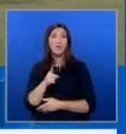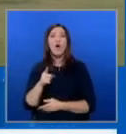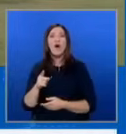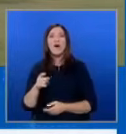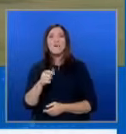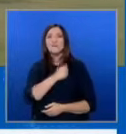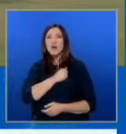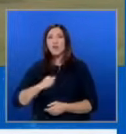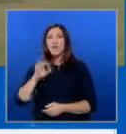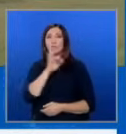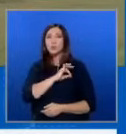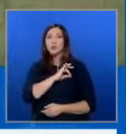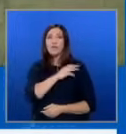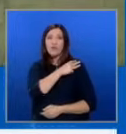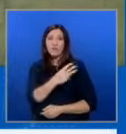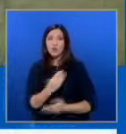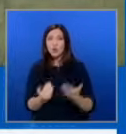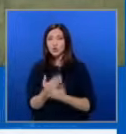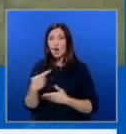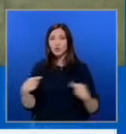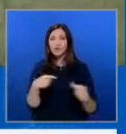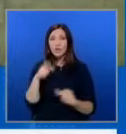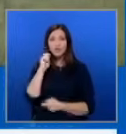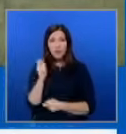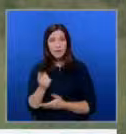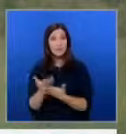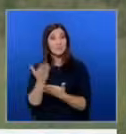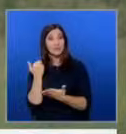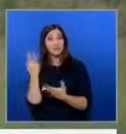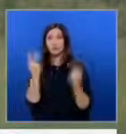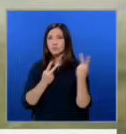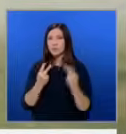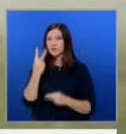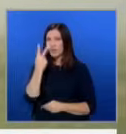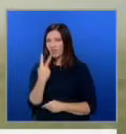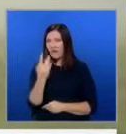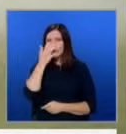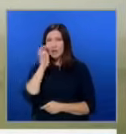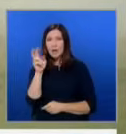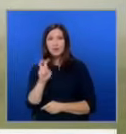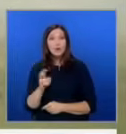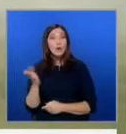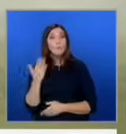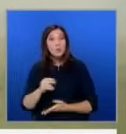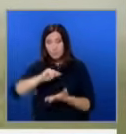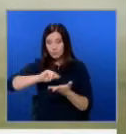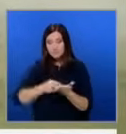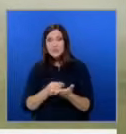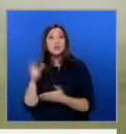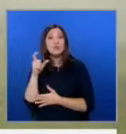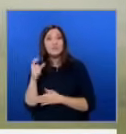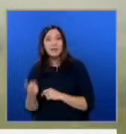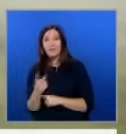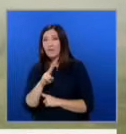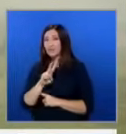Варшава получава от Вашингтон от началото на войната в Украйна. Предишното споразумение за 2 милиарда долара беше подписано през